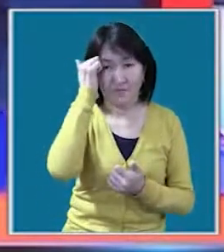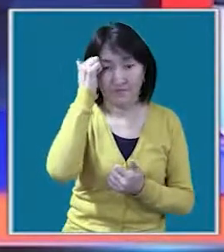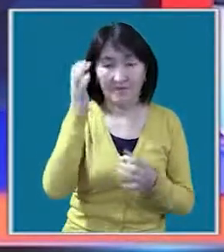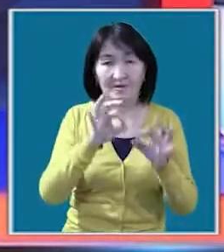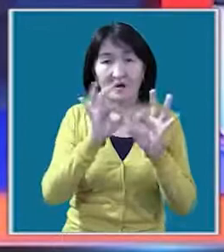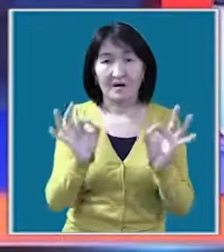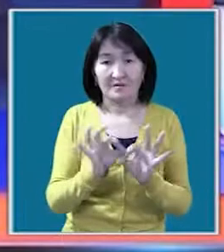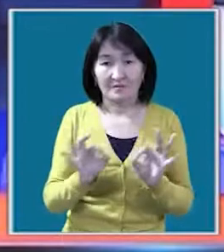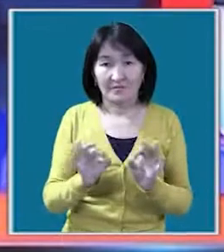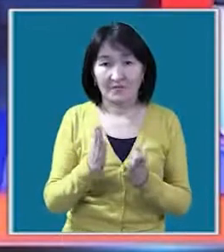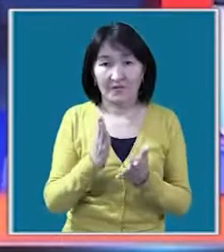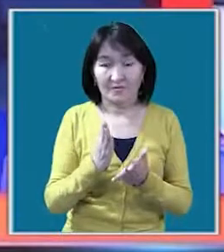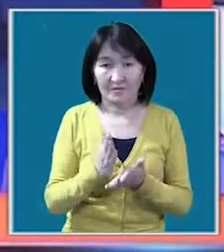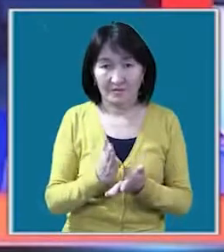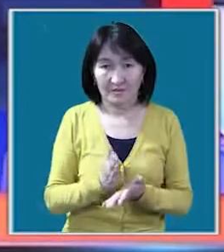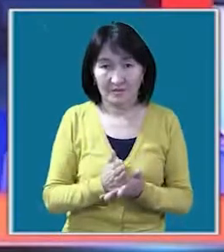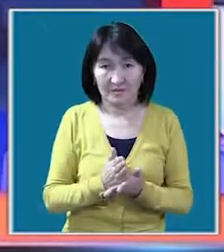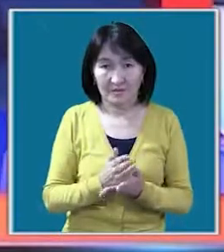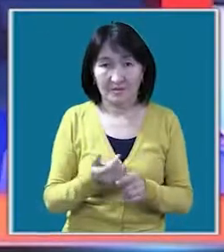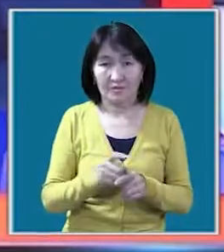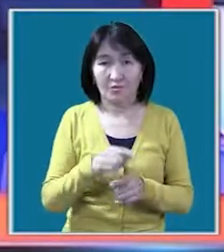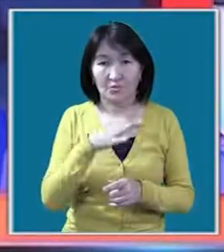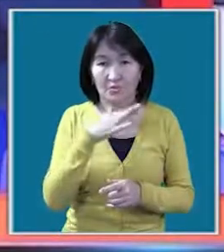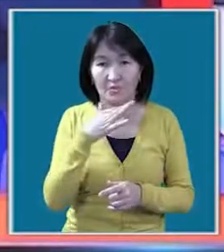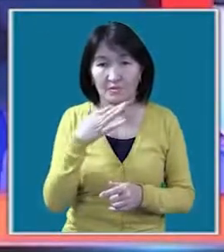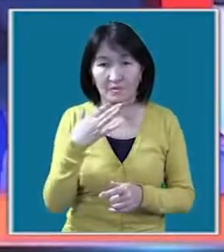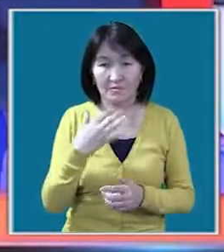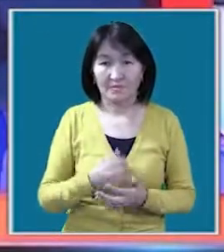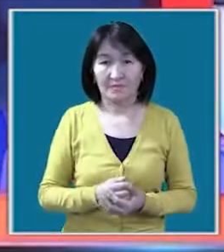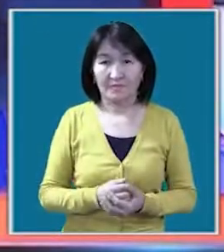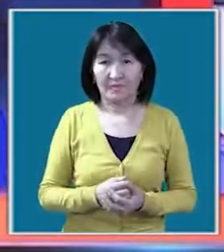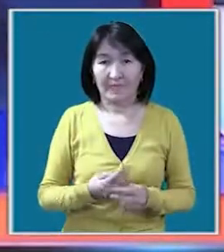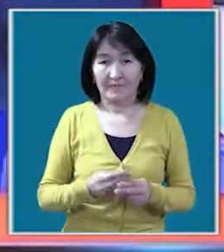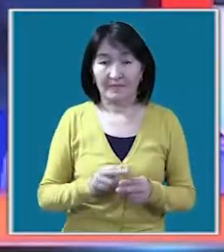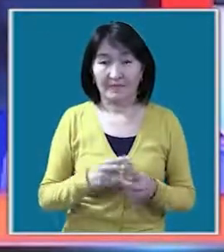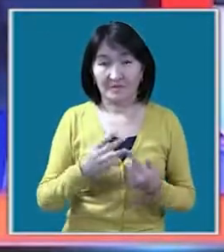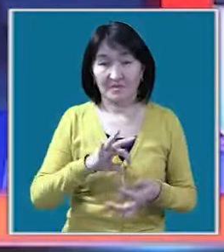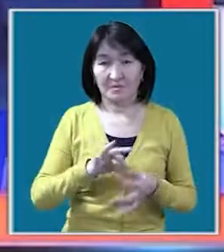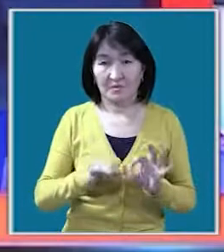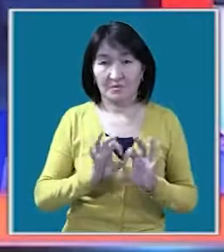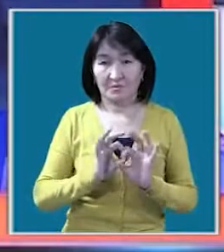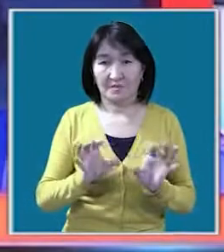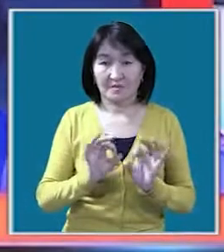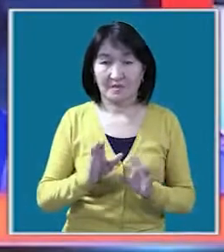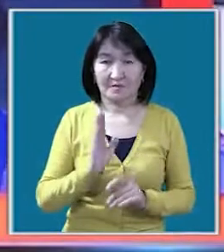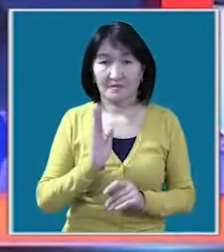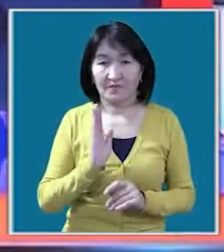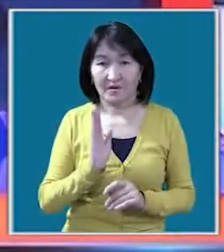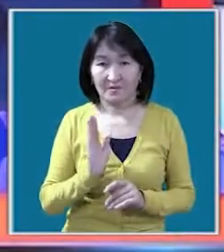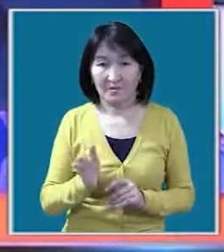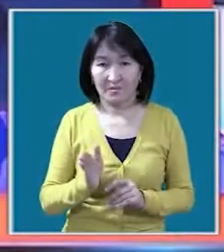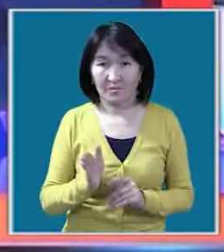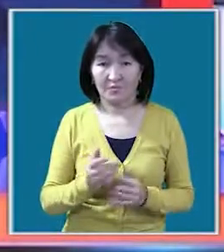символы іспеттес мұндай нысандардың бірқатарларына шолу жасауды жөн көрдік. Кескін келбетімен шаһар шырайын ашып